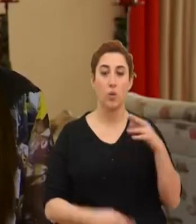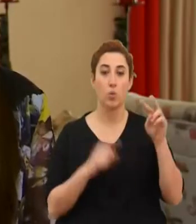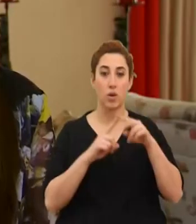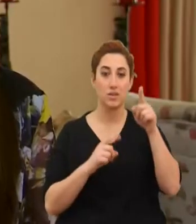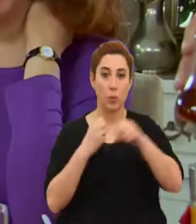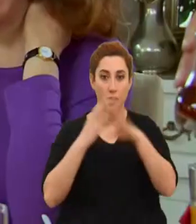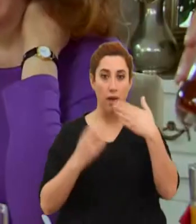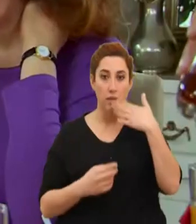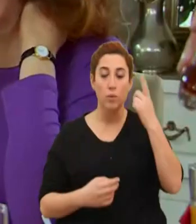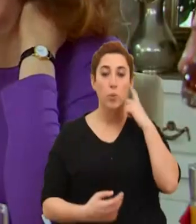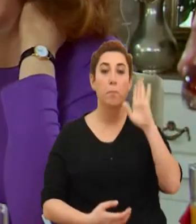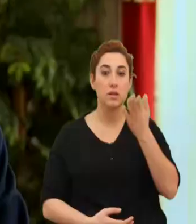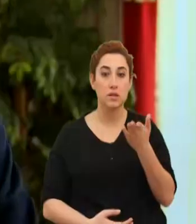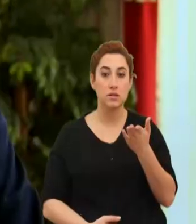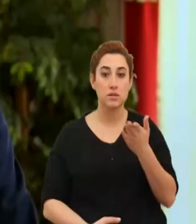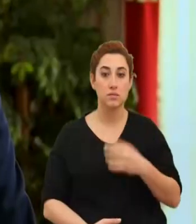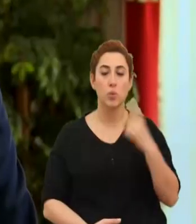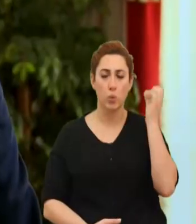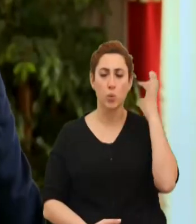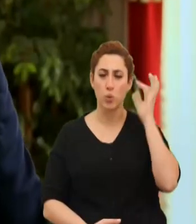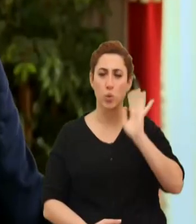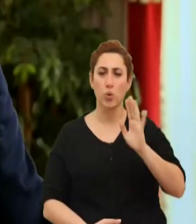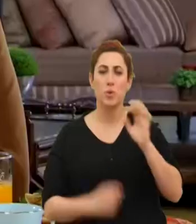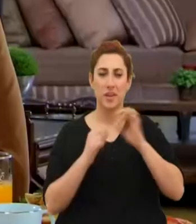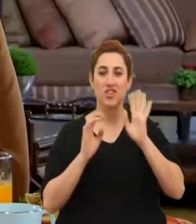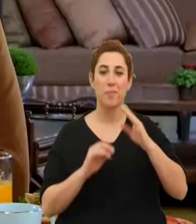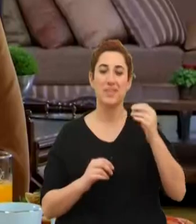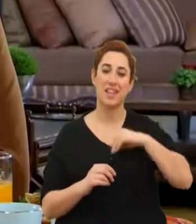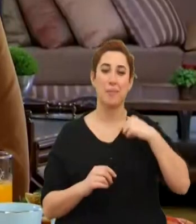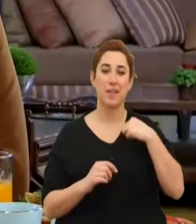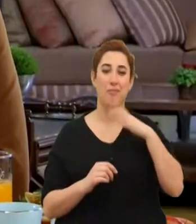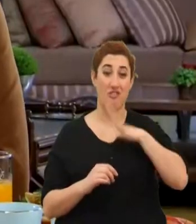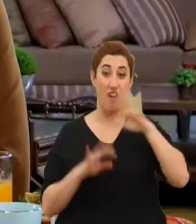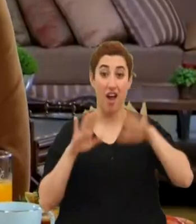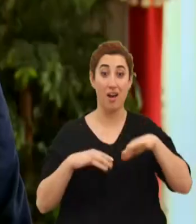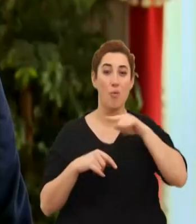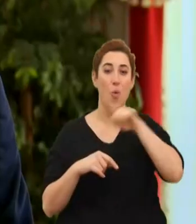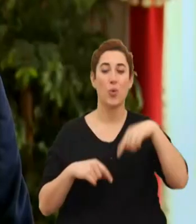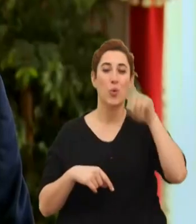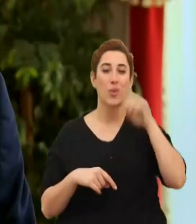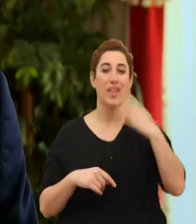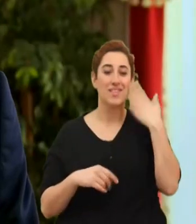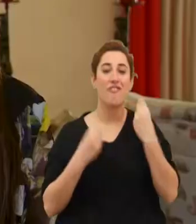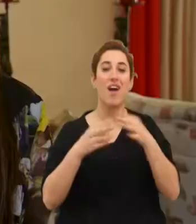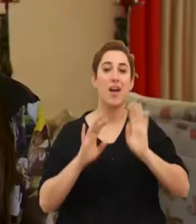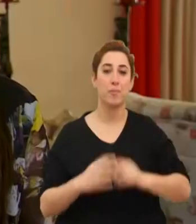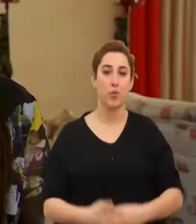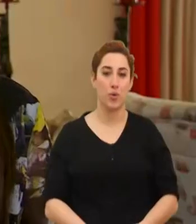Nurhan size günaydın dedi, duymadınız mı? Duydular, duydular Biricik de sanırım benim varlığım onların gönlünü pek